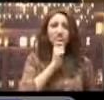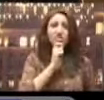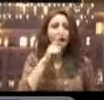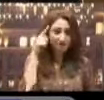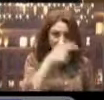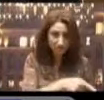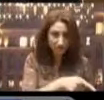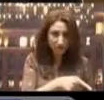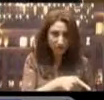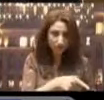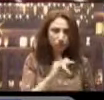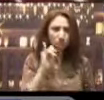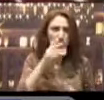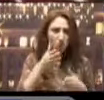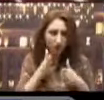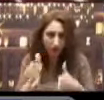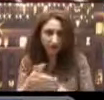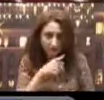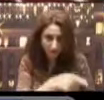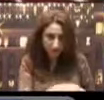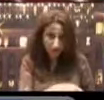اتراجع لحظات؟